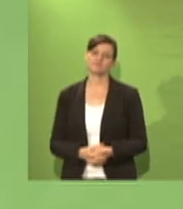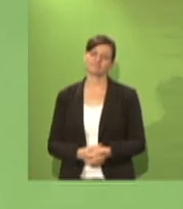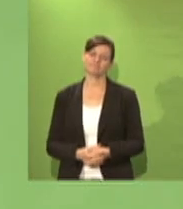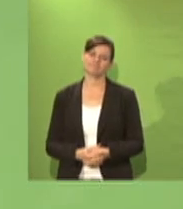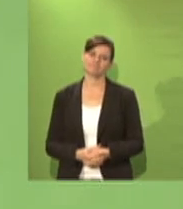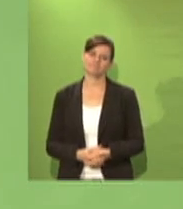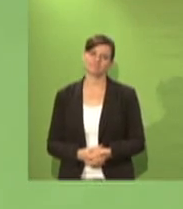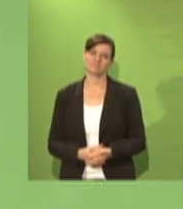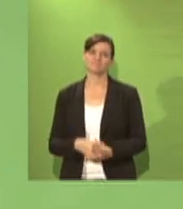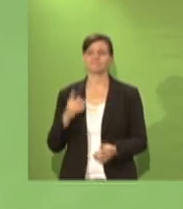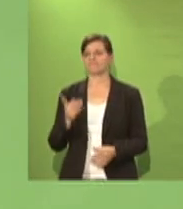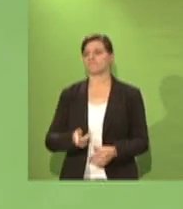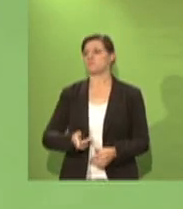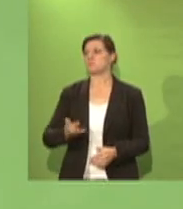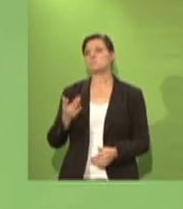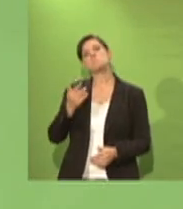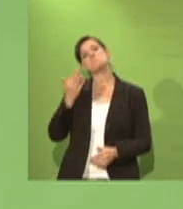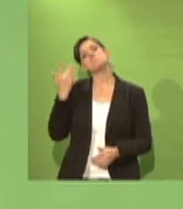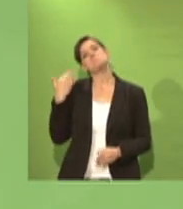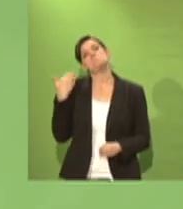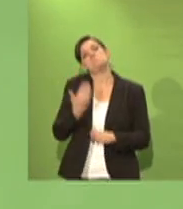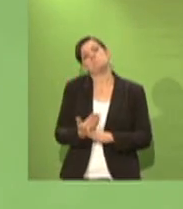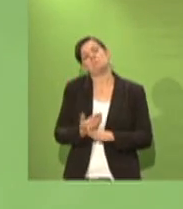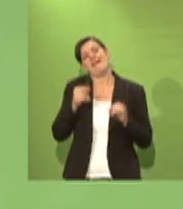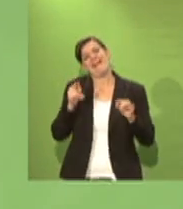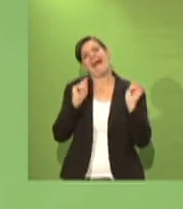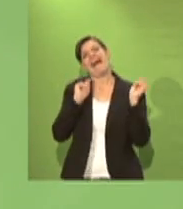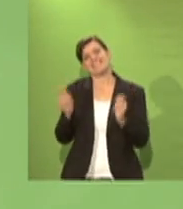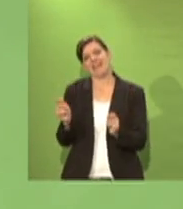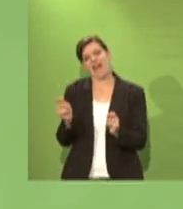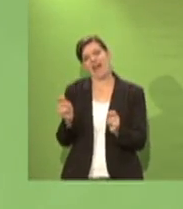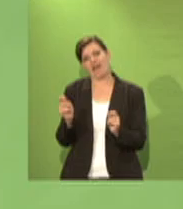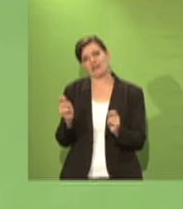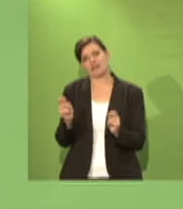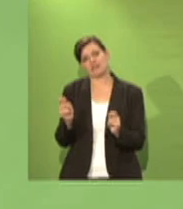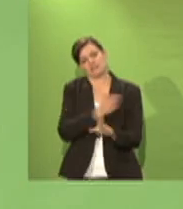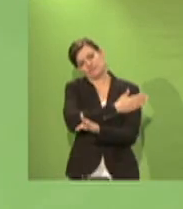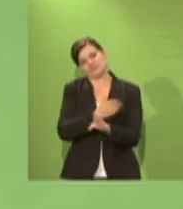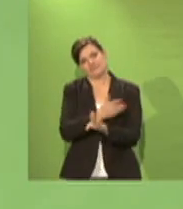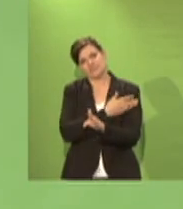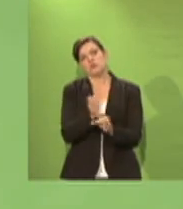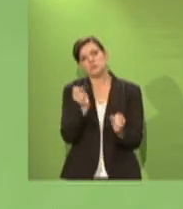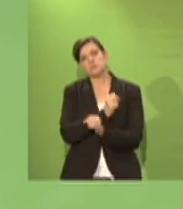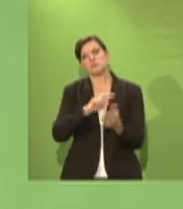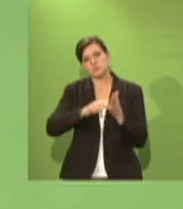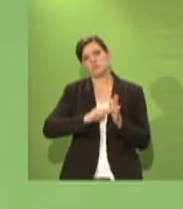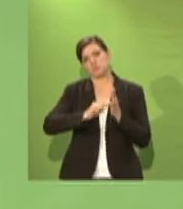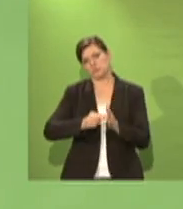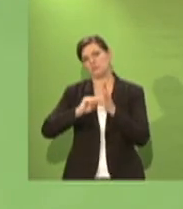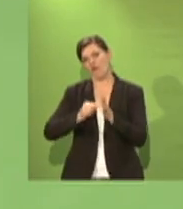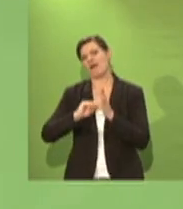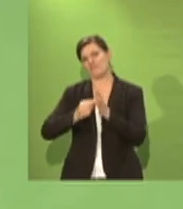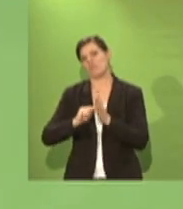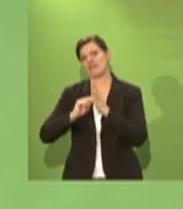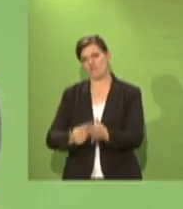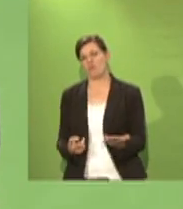Wir haben in den letzten Jahren, Monaten, haben wir diesen Antrag bis hierher lange vorbereitet. Es gab, Sven hat es auch erwähnt, es gab